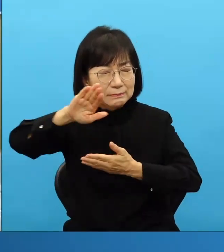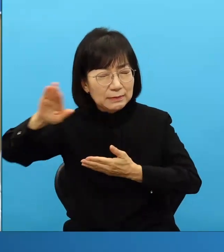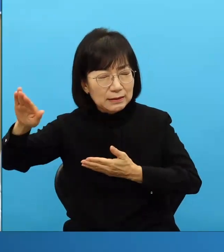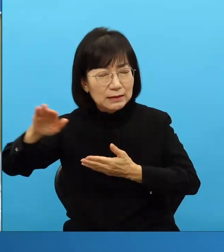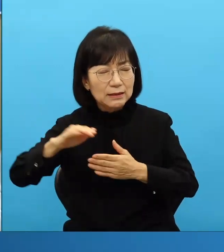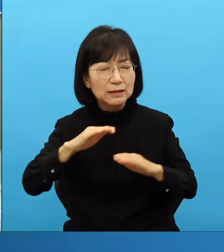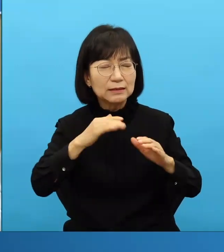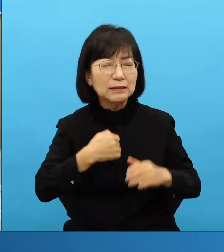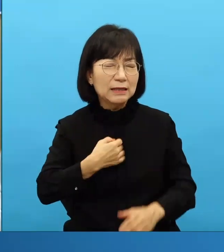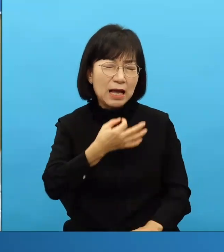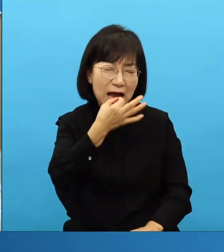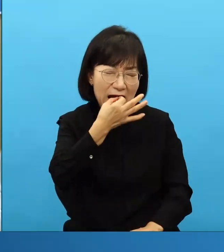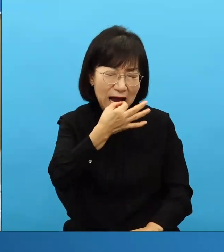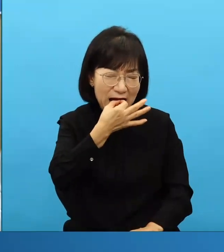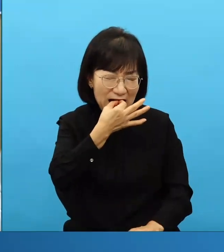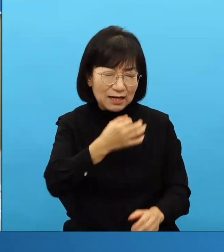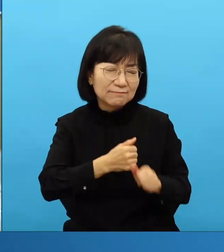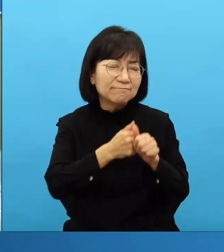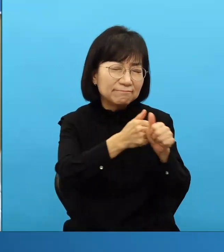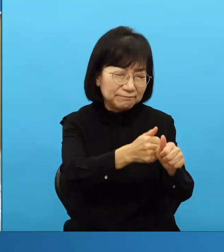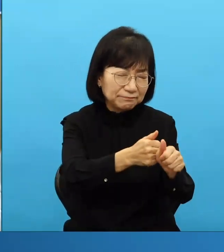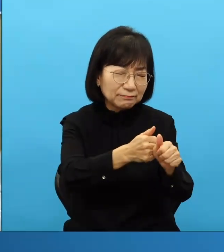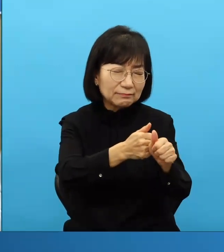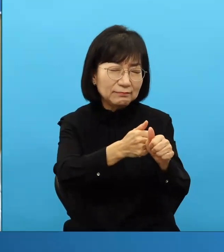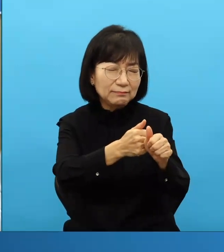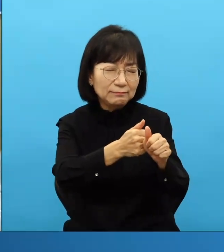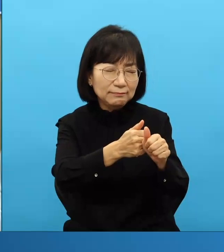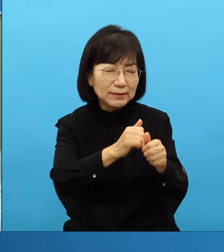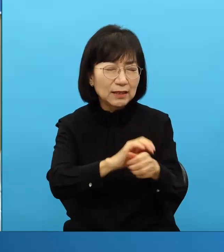참 회개합니다. 긍휼의 하나님